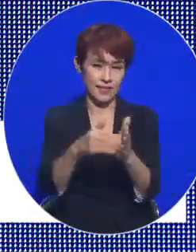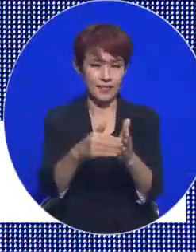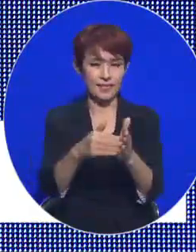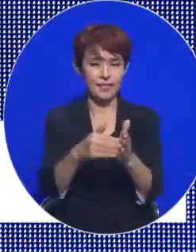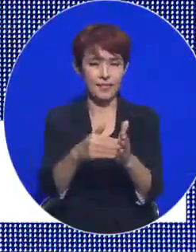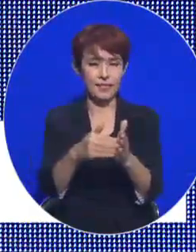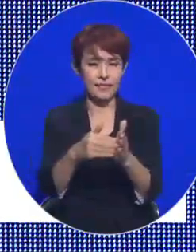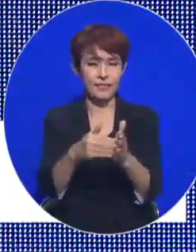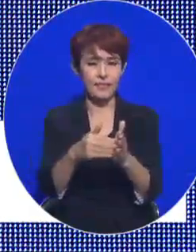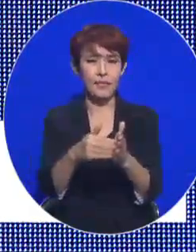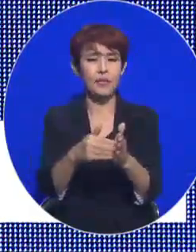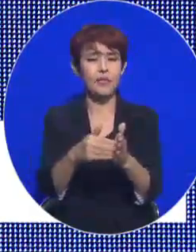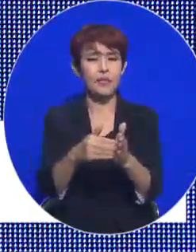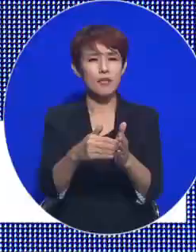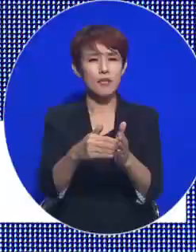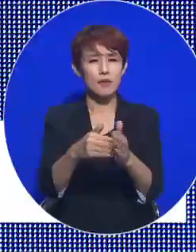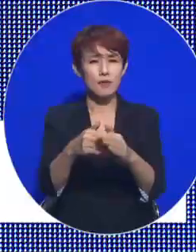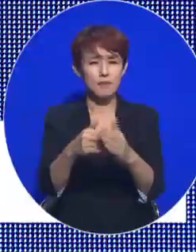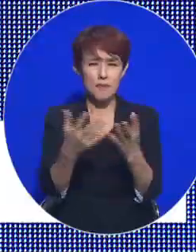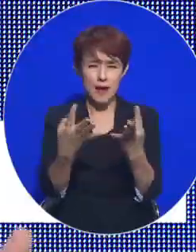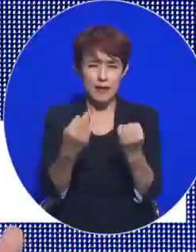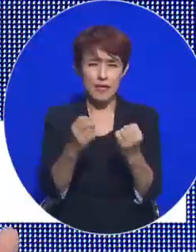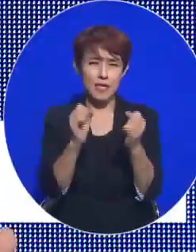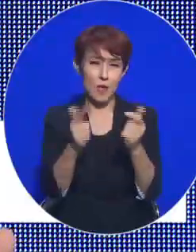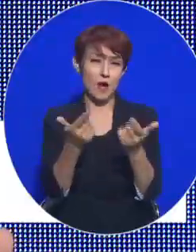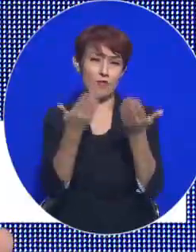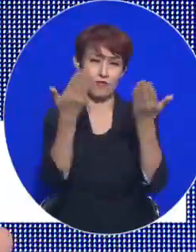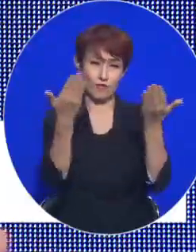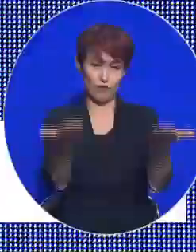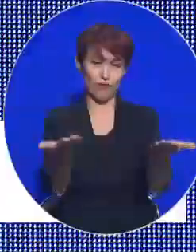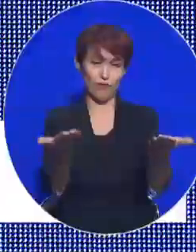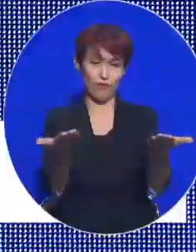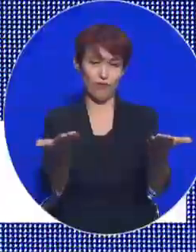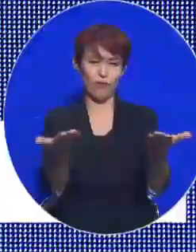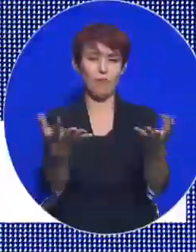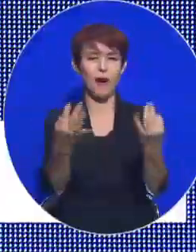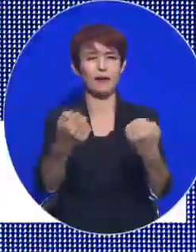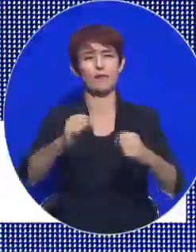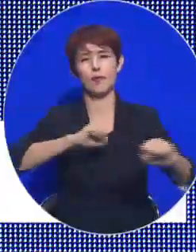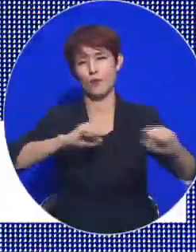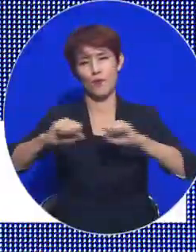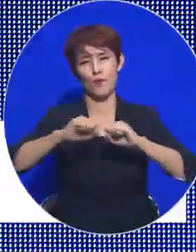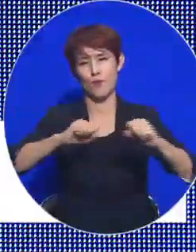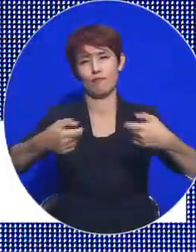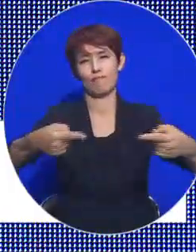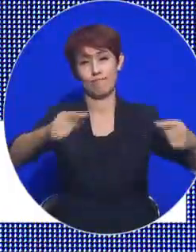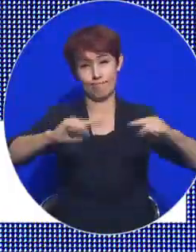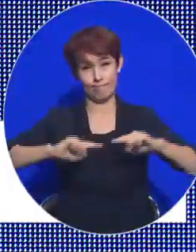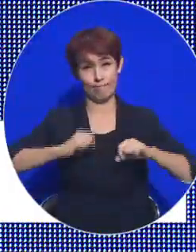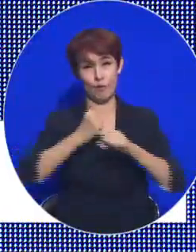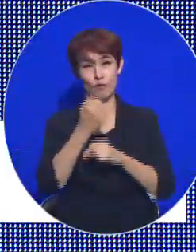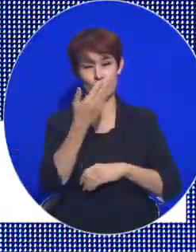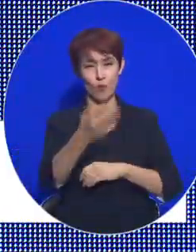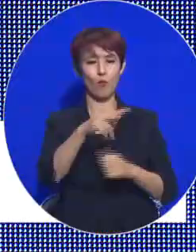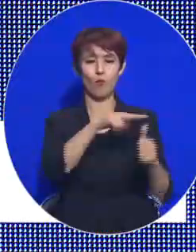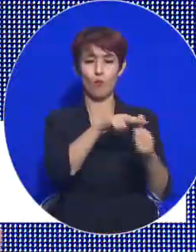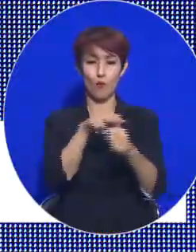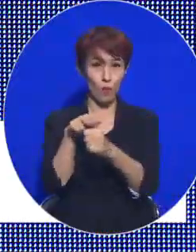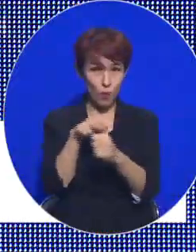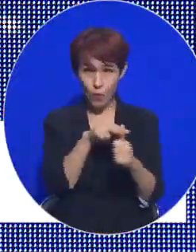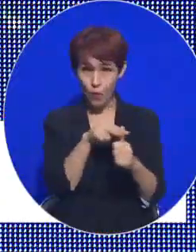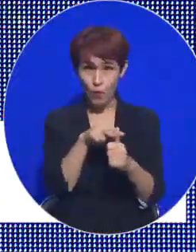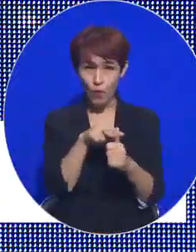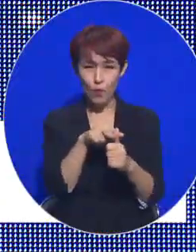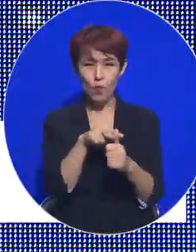과정에서 가능한 기회의 문을 활짝 열고 많은 활동의 기회와 많은 정보와 또